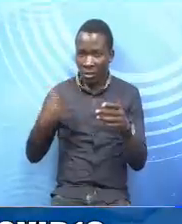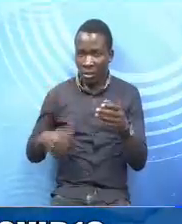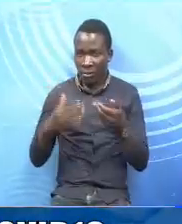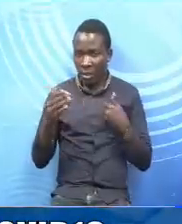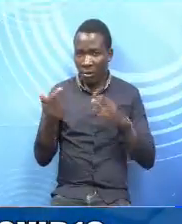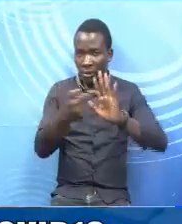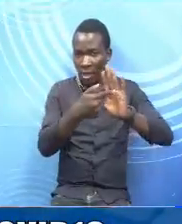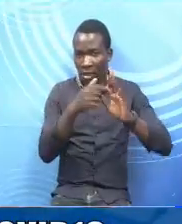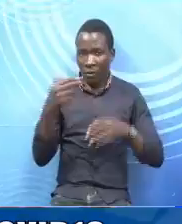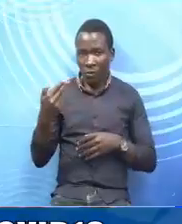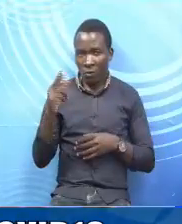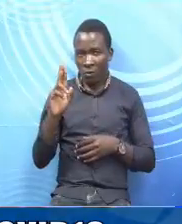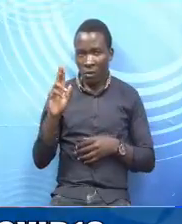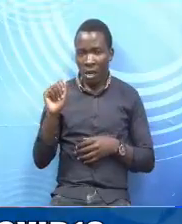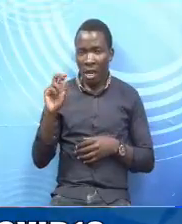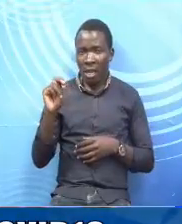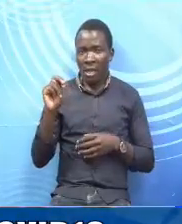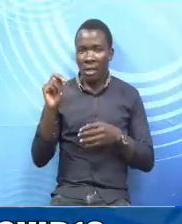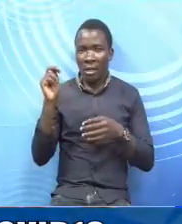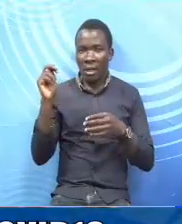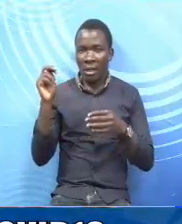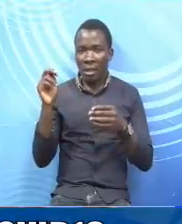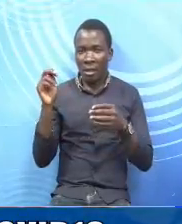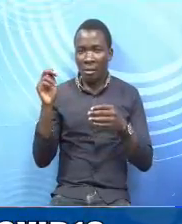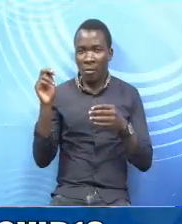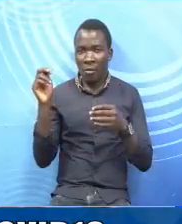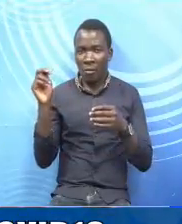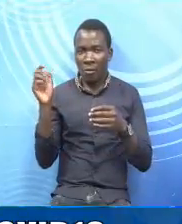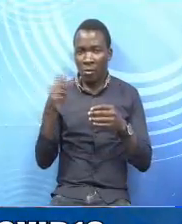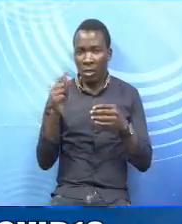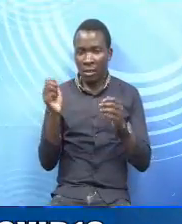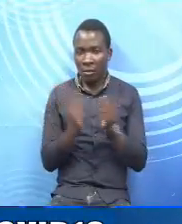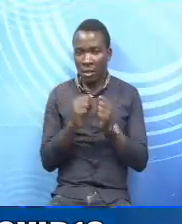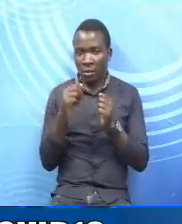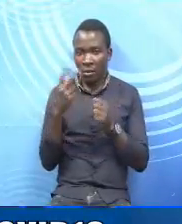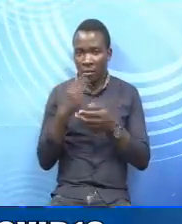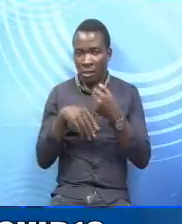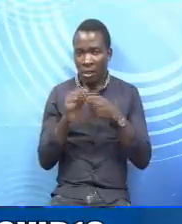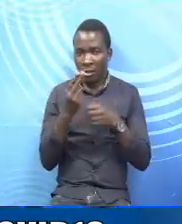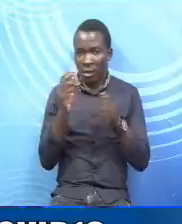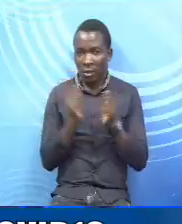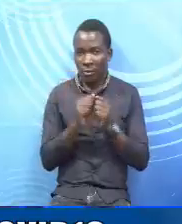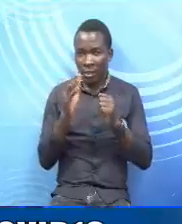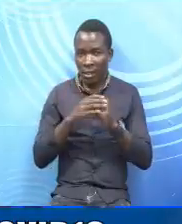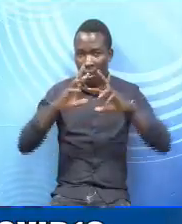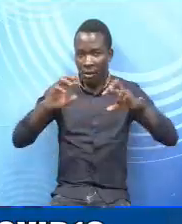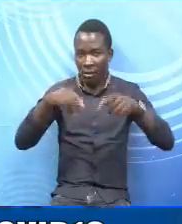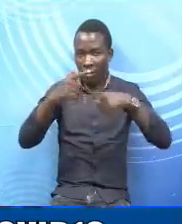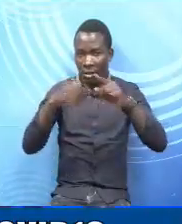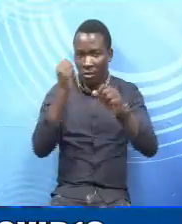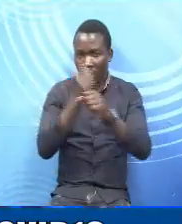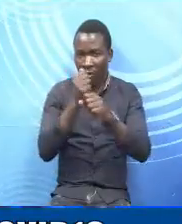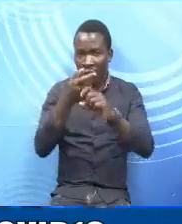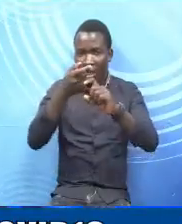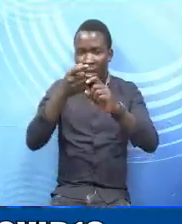mu Kuboza mu mwaka wa 2019. Mu gihe ubushakashatsi bukomeje gukorwa kugira ngo hamenyekane inkomoko